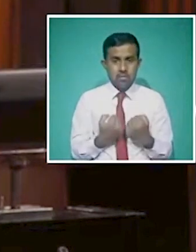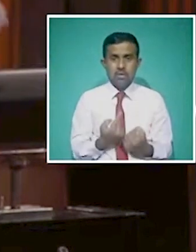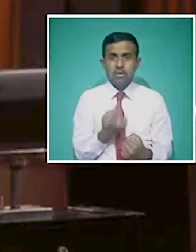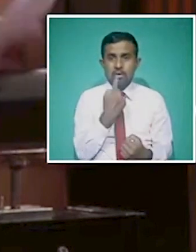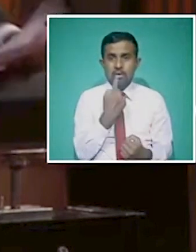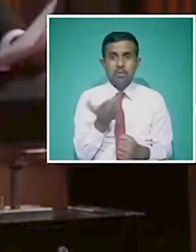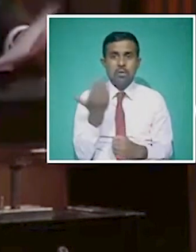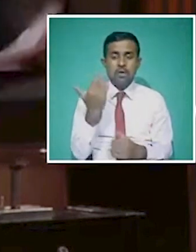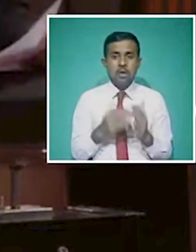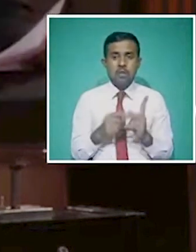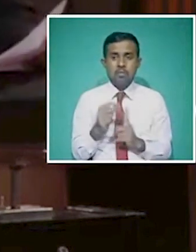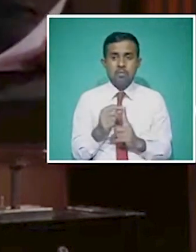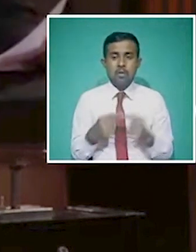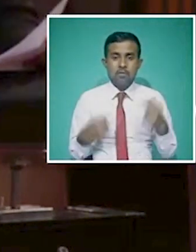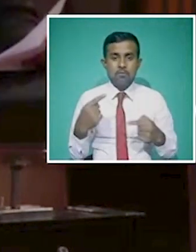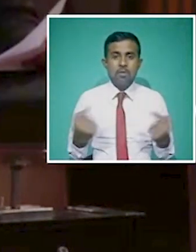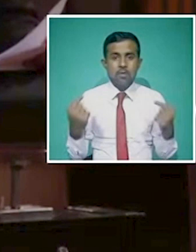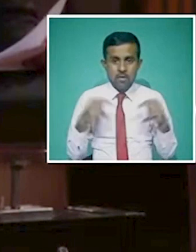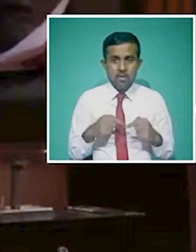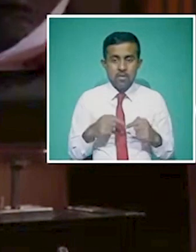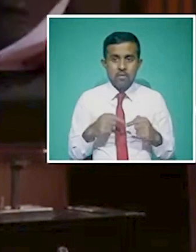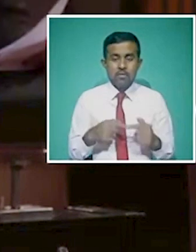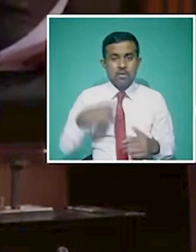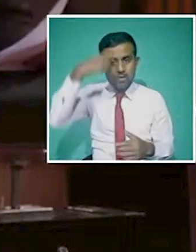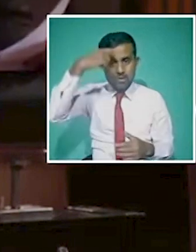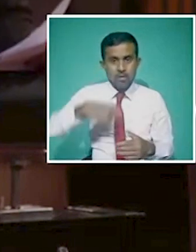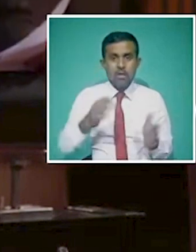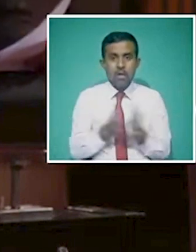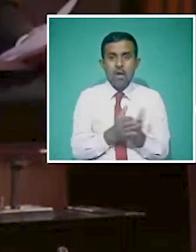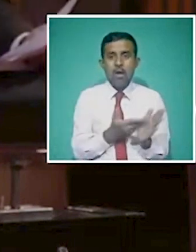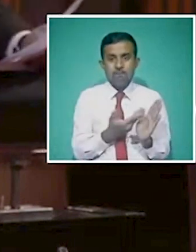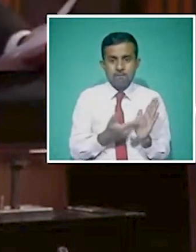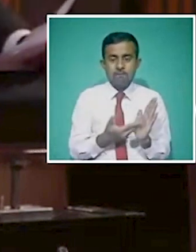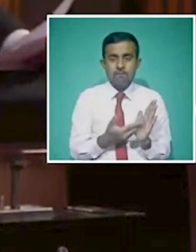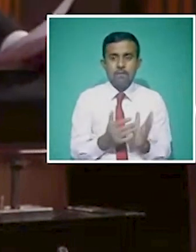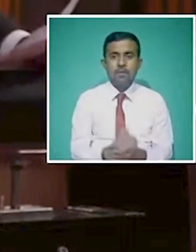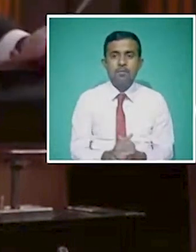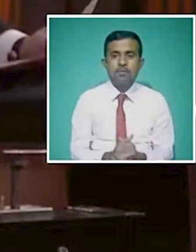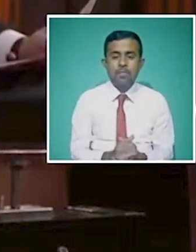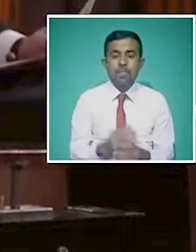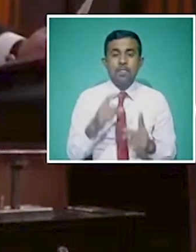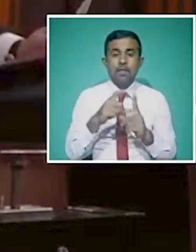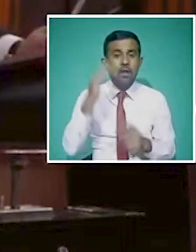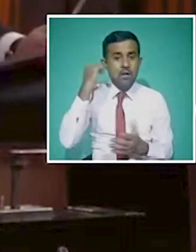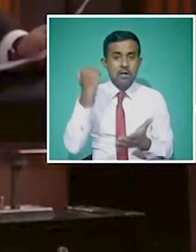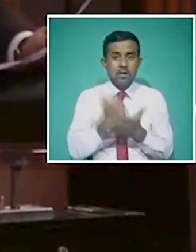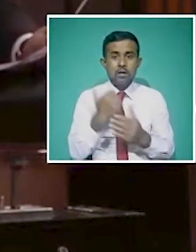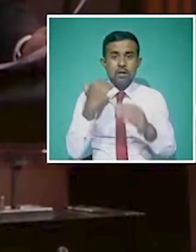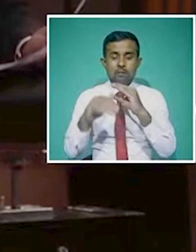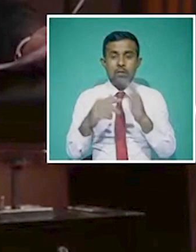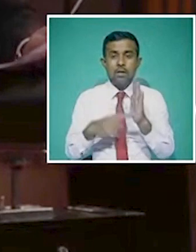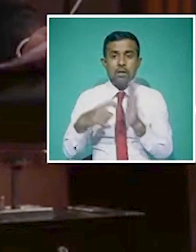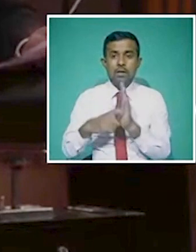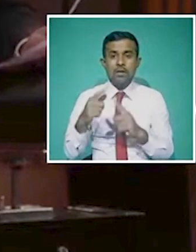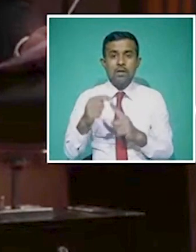අපේ හිටපු ඇමතුමත් මෙතන ඉන්නවා විවාදයකට උනත් එන්න මං ගා මේ සාක්ෂිත් එකම මම කියන්නේ චැලෙන්ජ් කරනවා මම එන්න කියලා. අධ්‍යක්ෂකවරිය ලියුමක් කියලා තිනවා